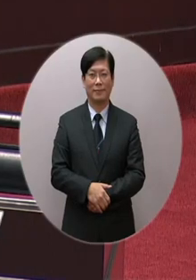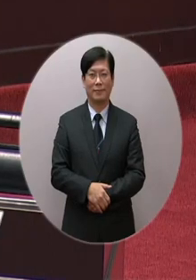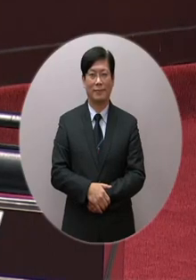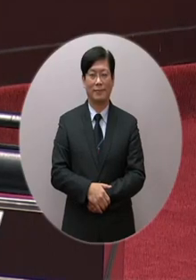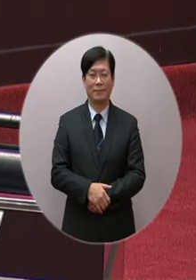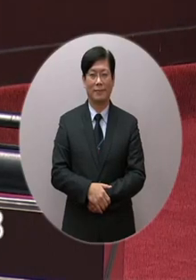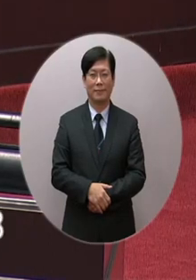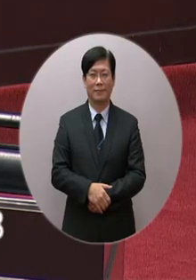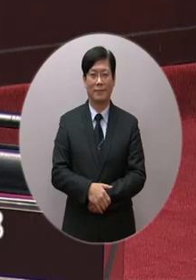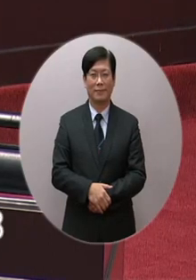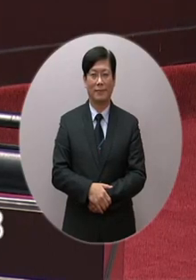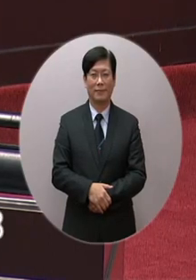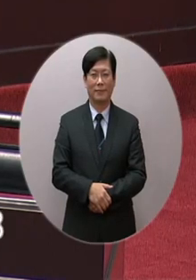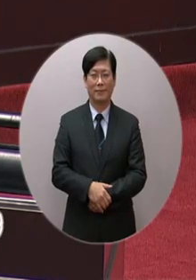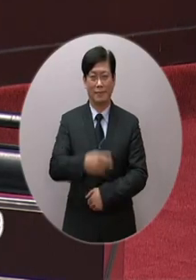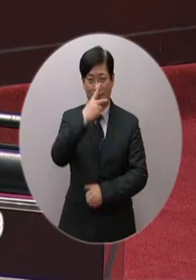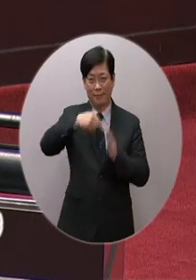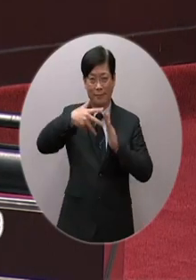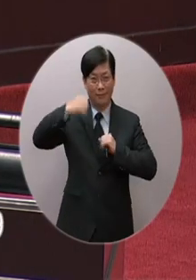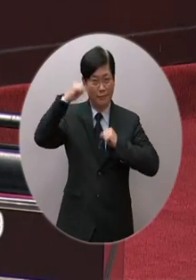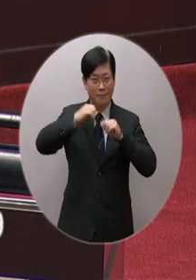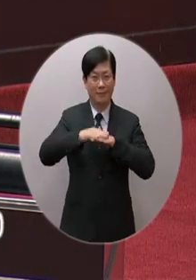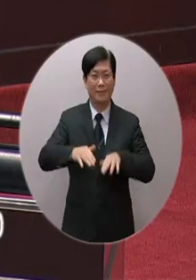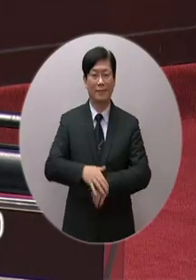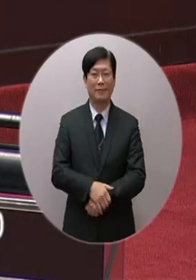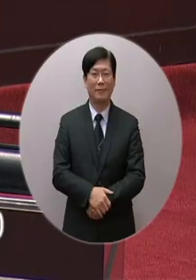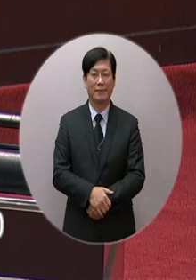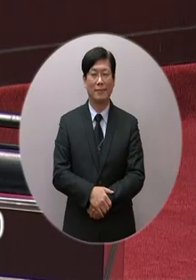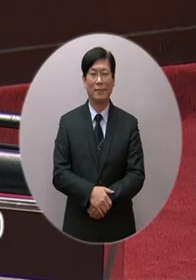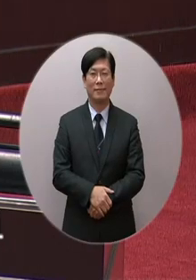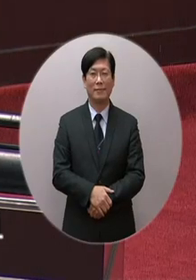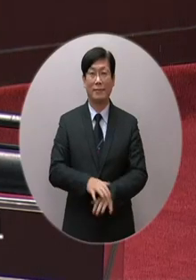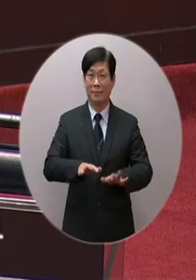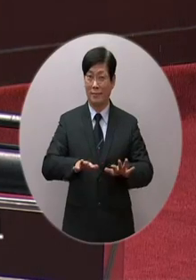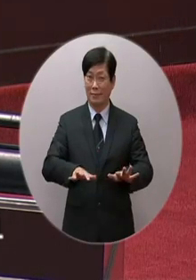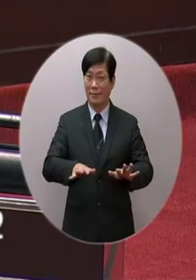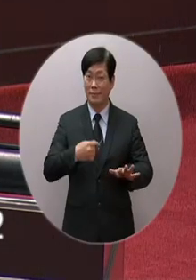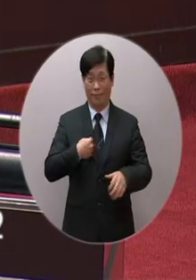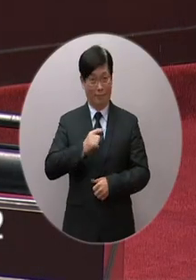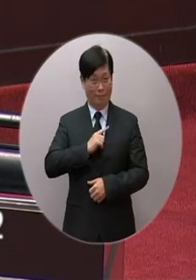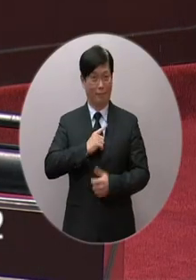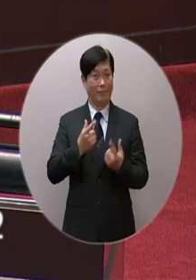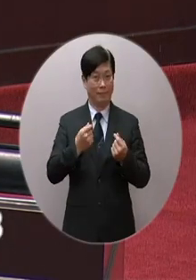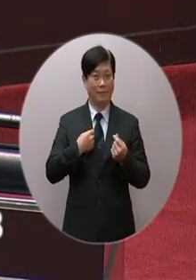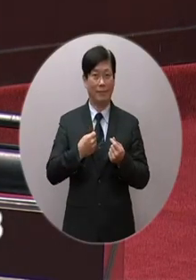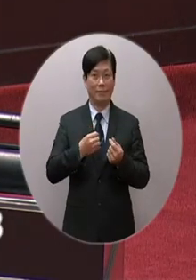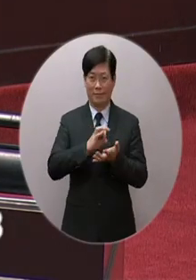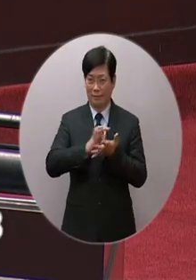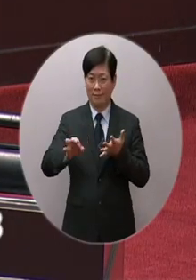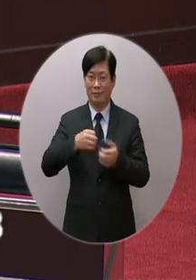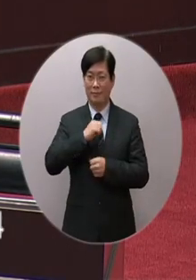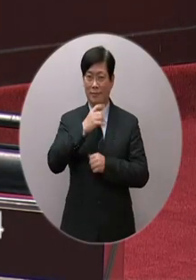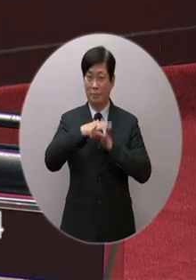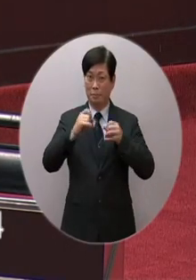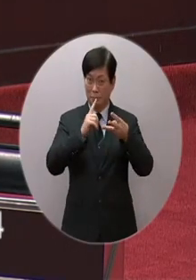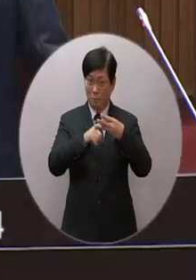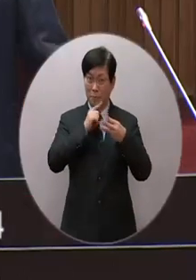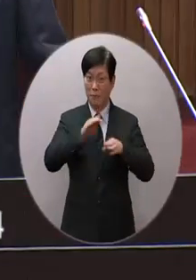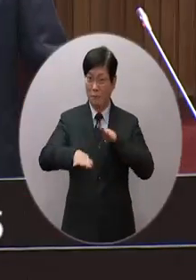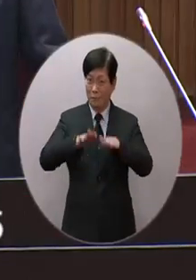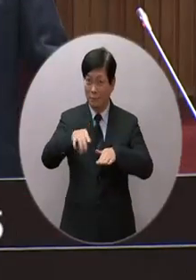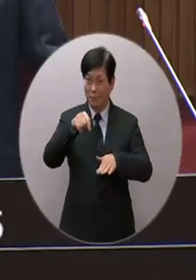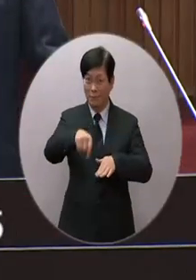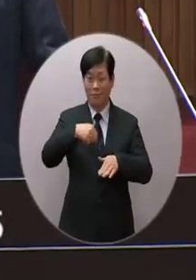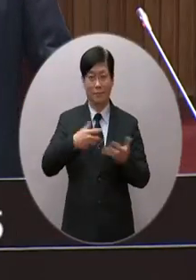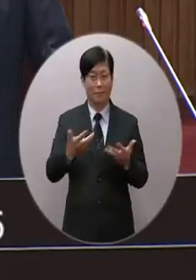部长， 赖院长到这，今日本席特别用台湾民主的脚步向